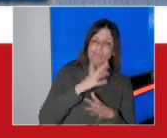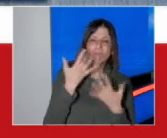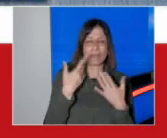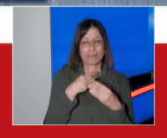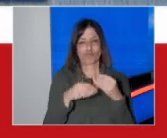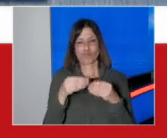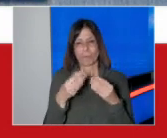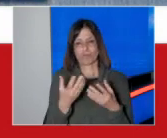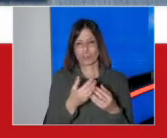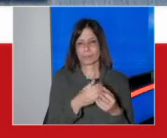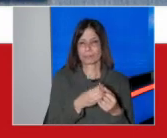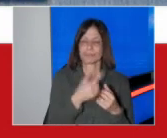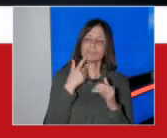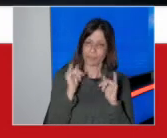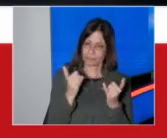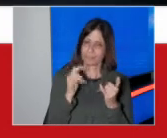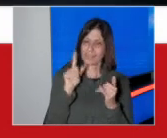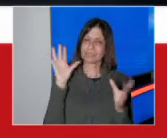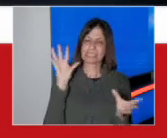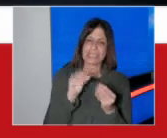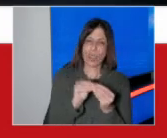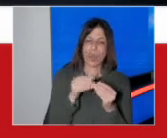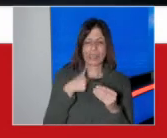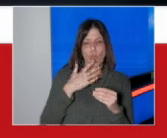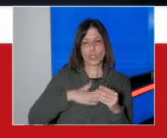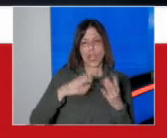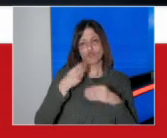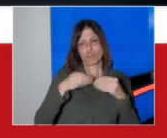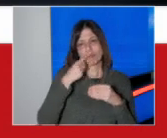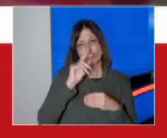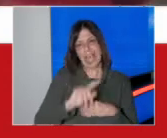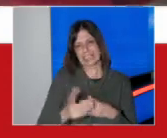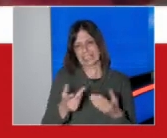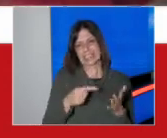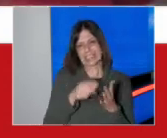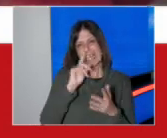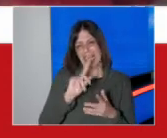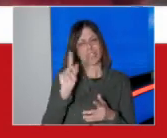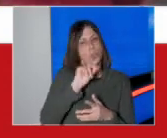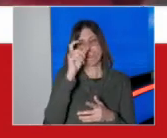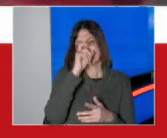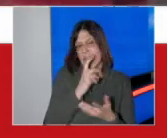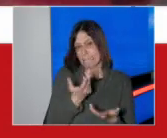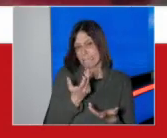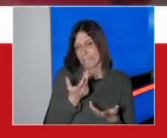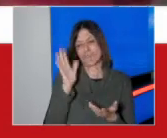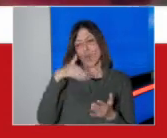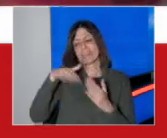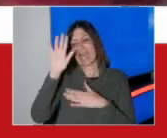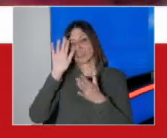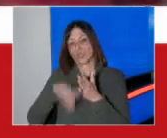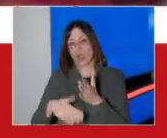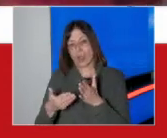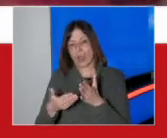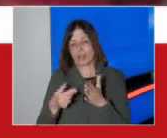משתמש? נכון, אבל בסך הכל אני רוצה להשתמש בגז, משום שהגז גם לא מזהם, וגם יותר זול.